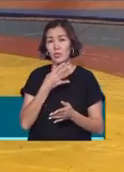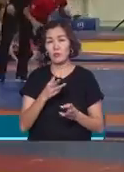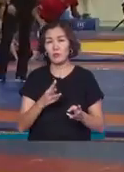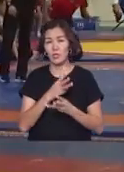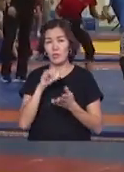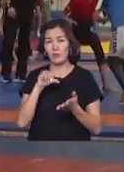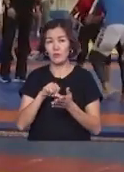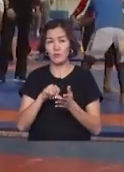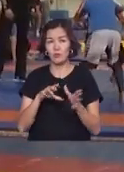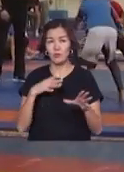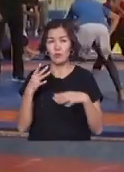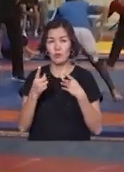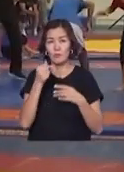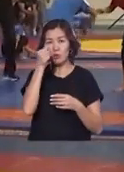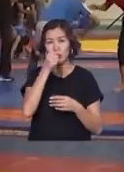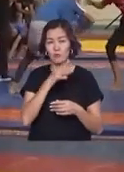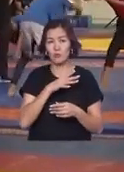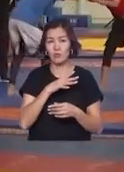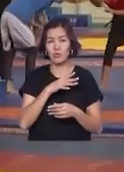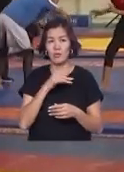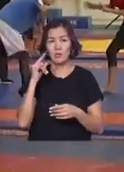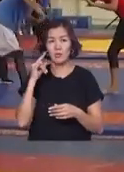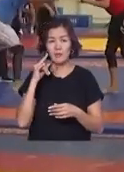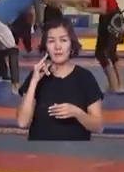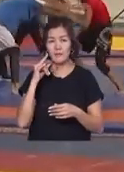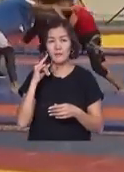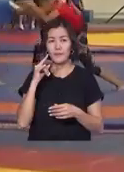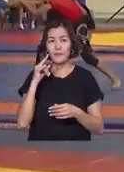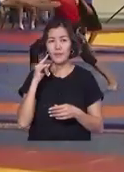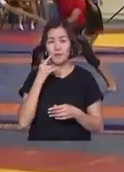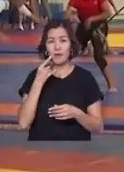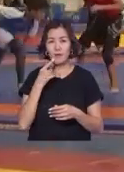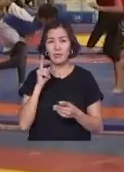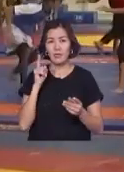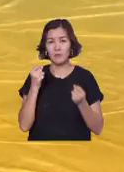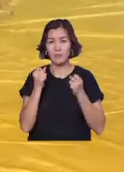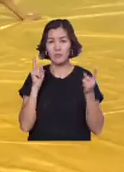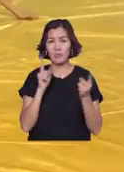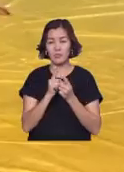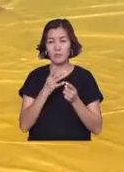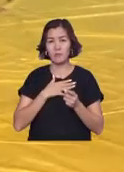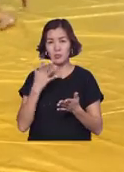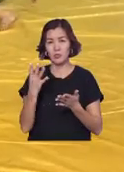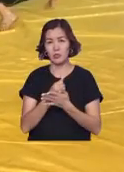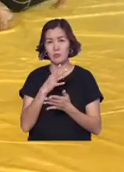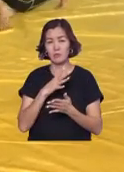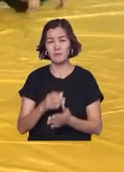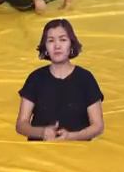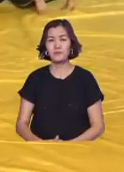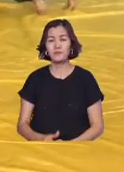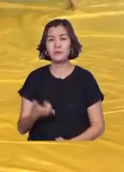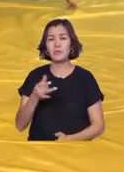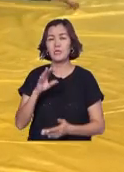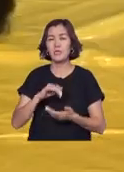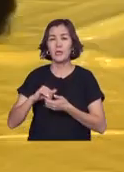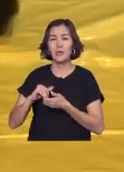қатыстым. Қатысқаныма бір жыл болды. Павлодардың баласымен шықтым. Тренинг қатысып жүрдім. Қазақстан грэпплинг қауымдастығының